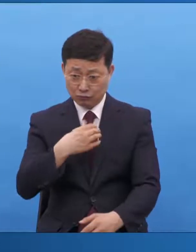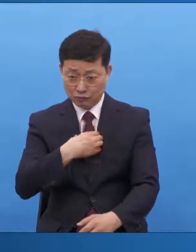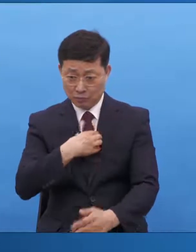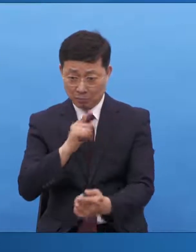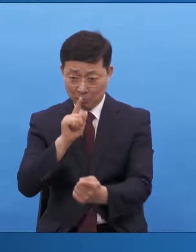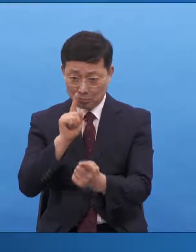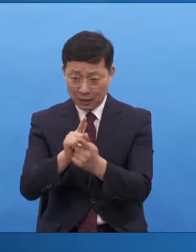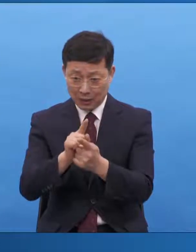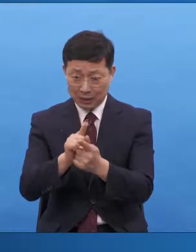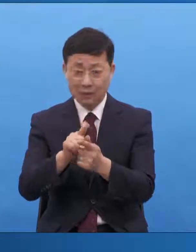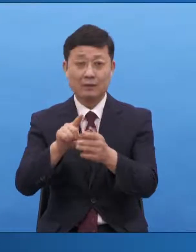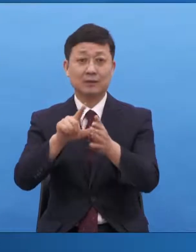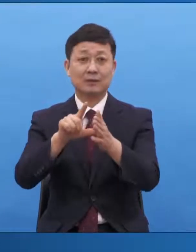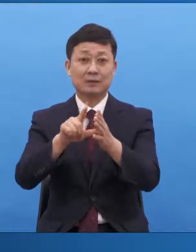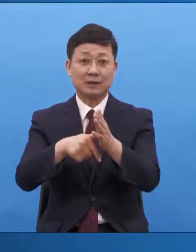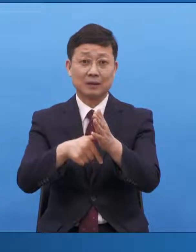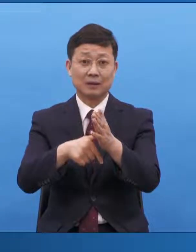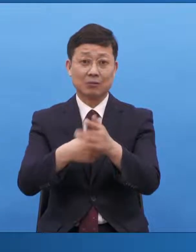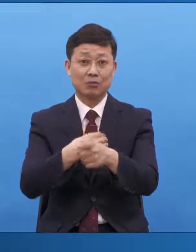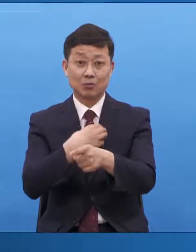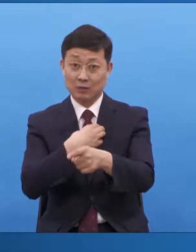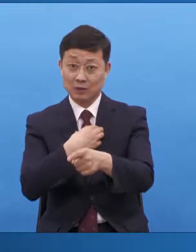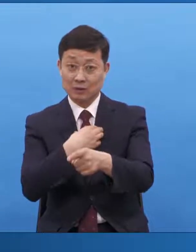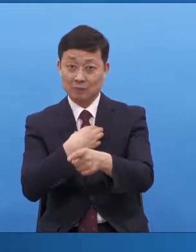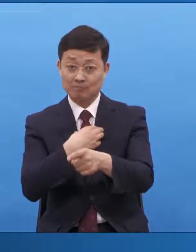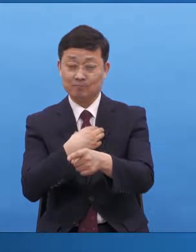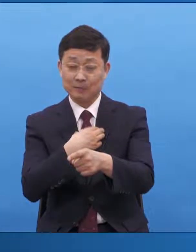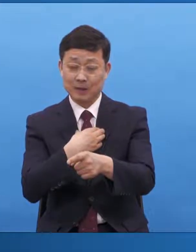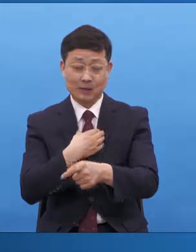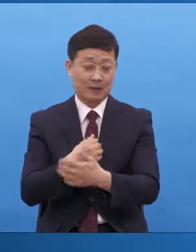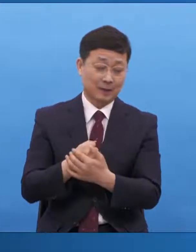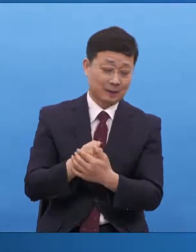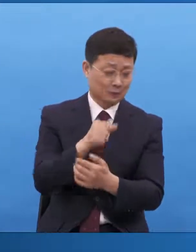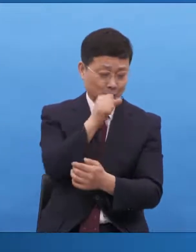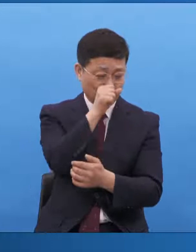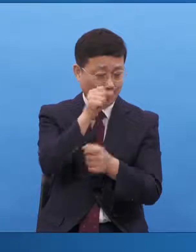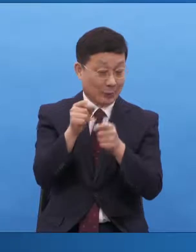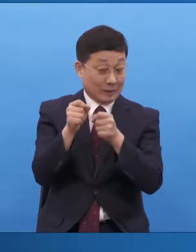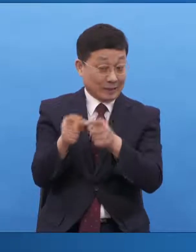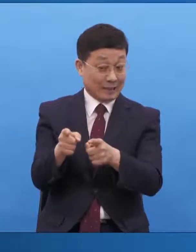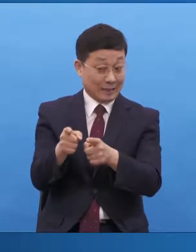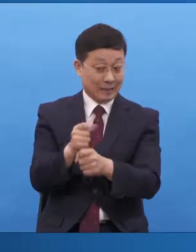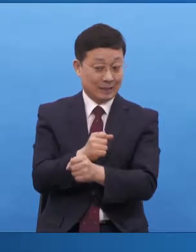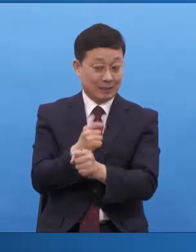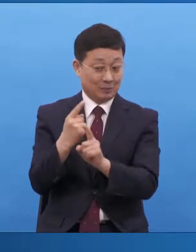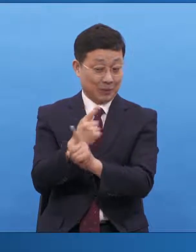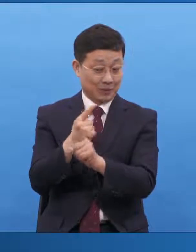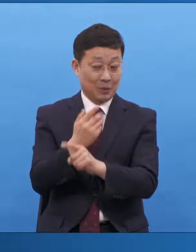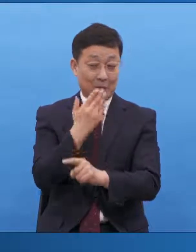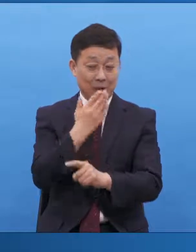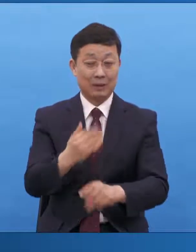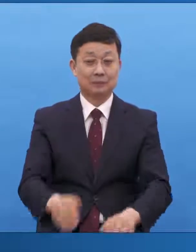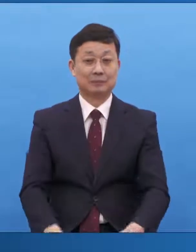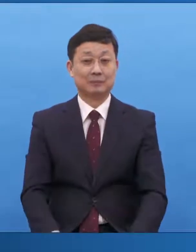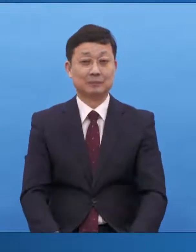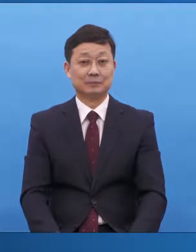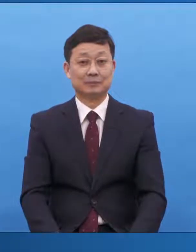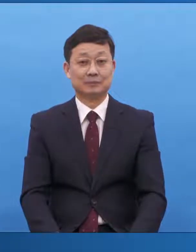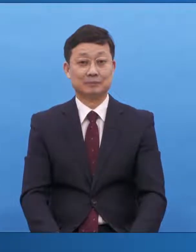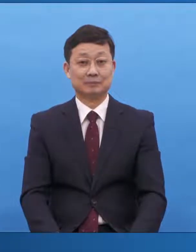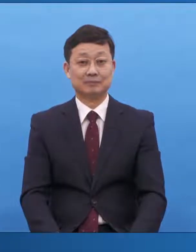Isn't that so? 이거는 전부 그야말로 찬스가 되는 거예요. And all these become chances or opportunities. 네. Opportunities. They